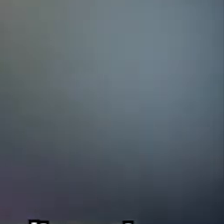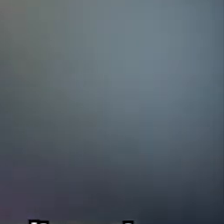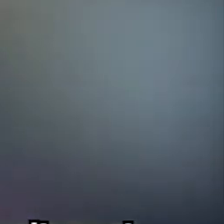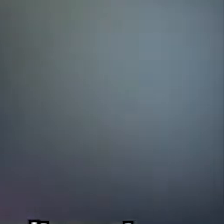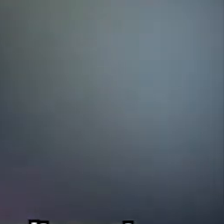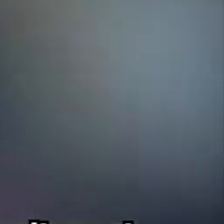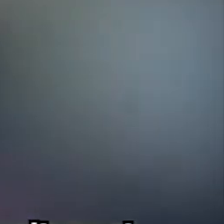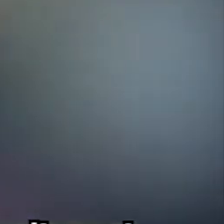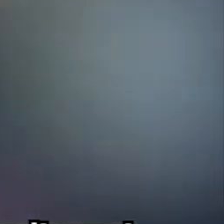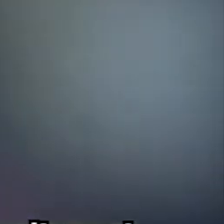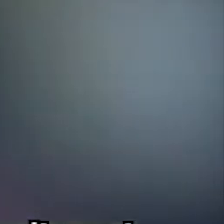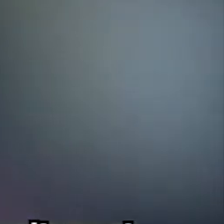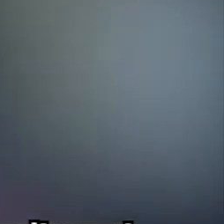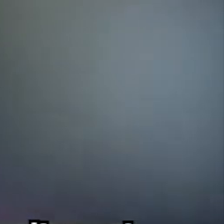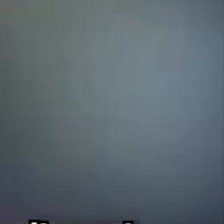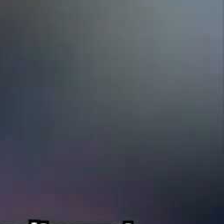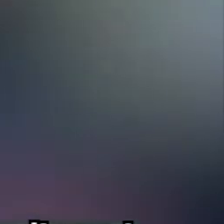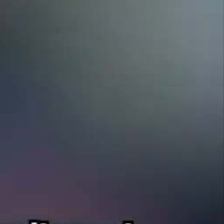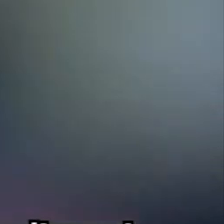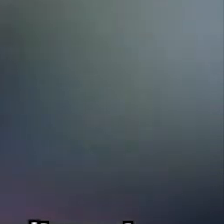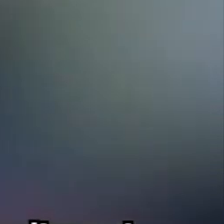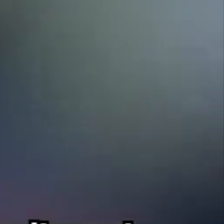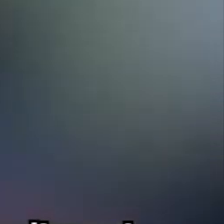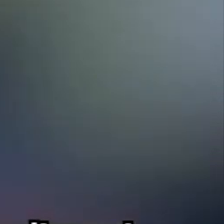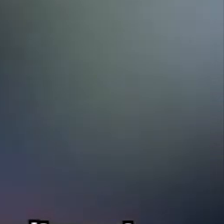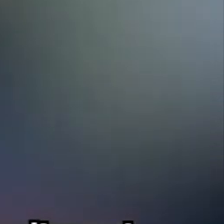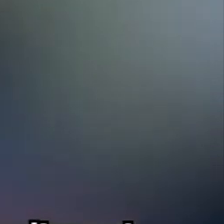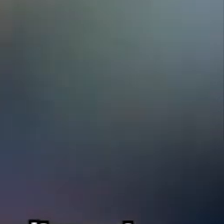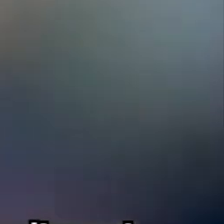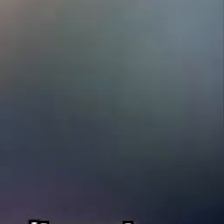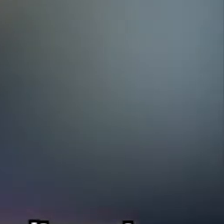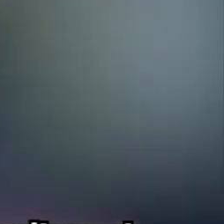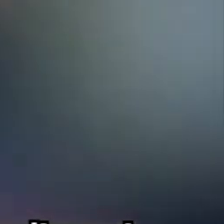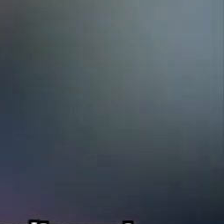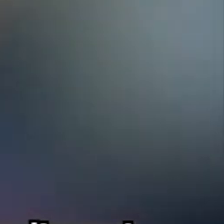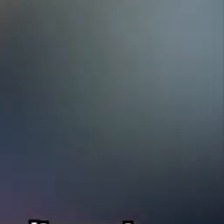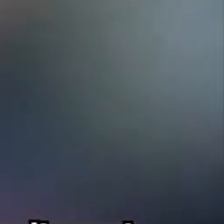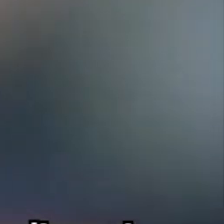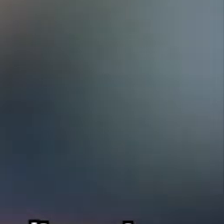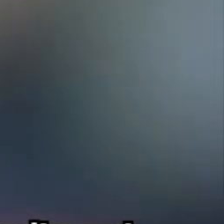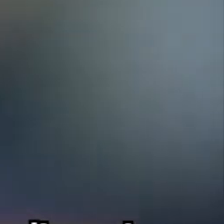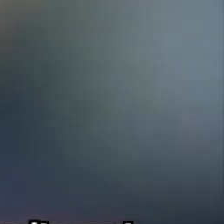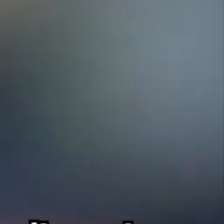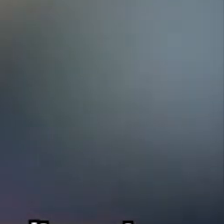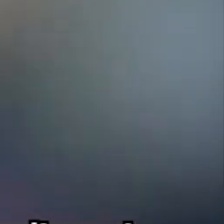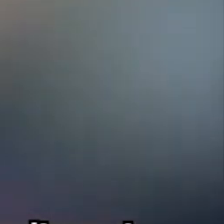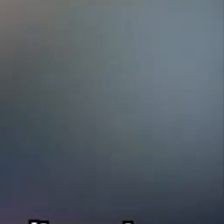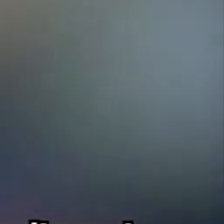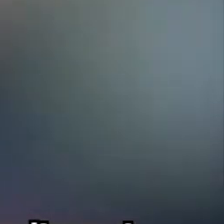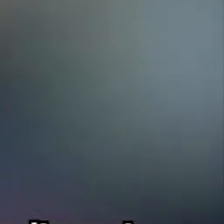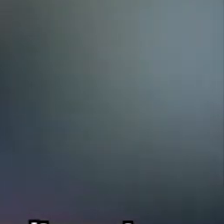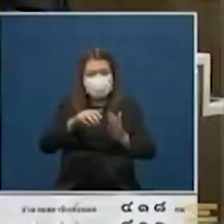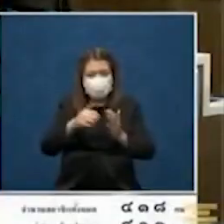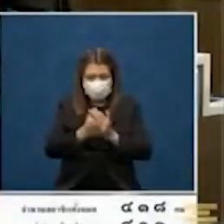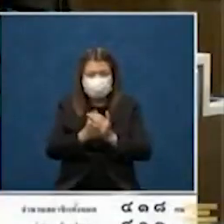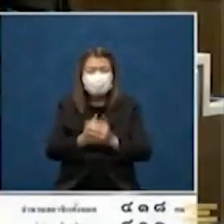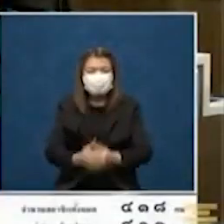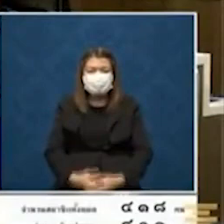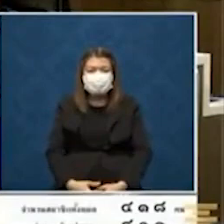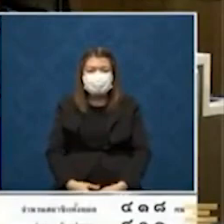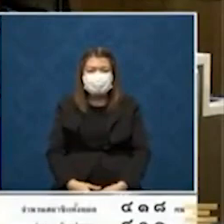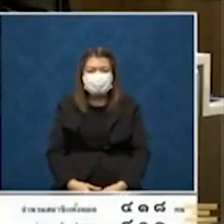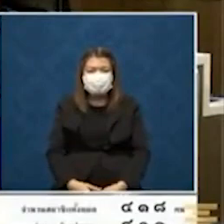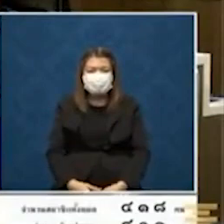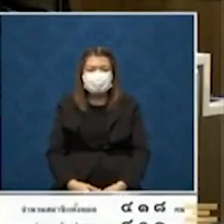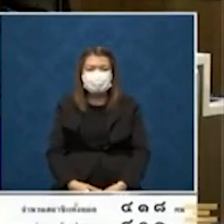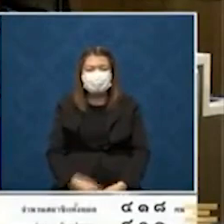ม่ได้แสดงปัญญาออกมาในสภาเลยไปแสดงความกักขลักให้คนอื่นเห็นเสียสถาบันสุภาพส